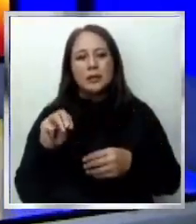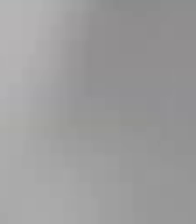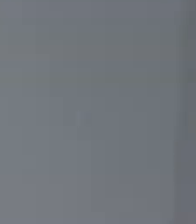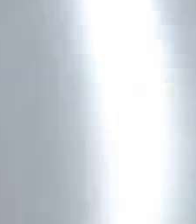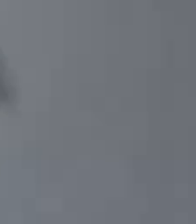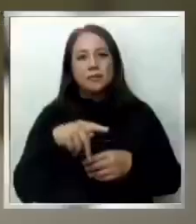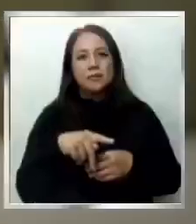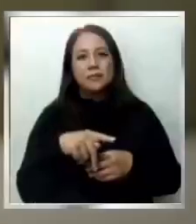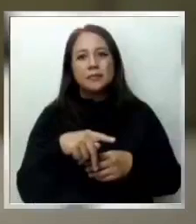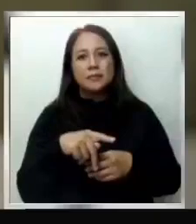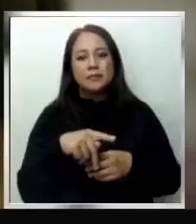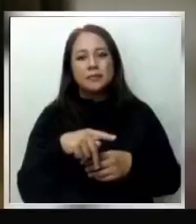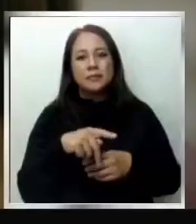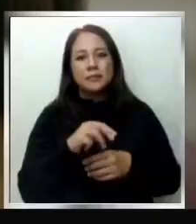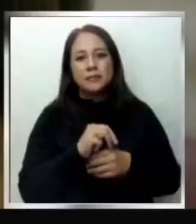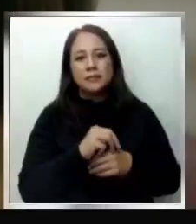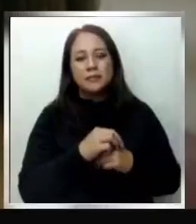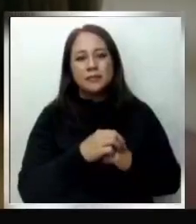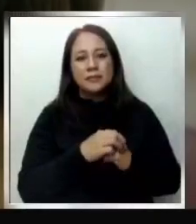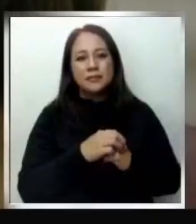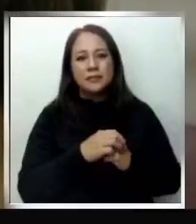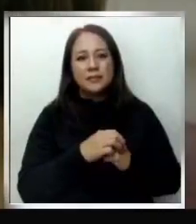Ibayan.